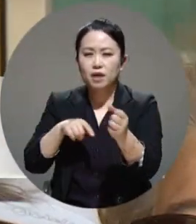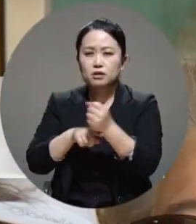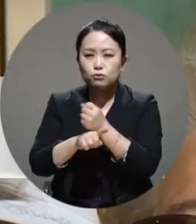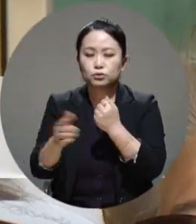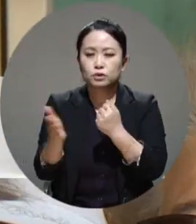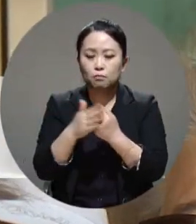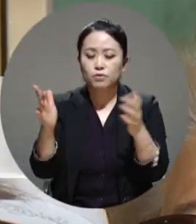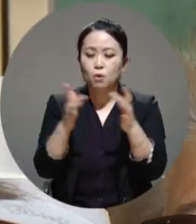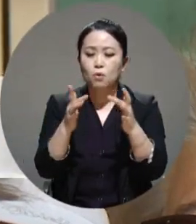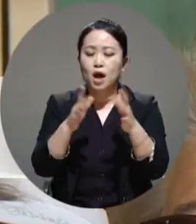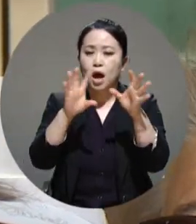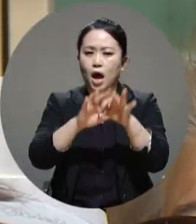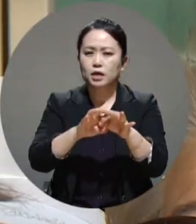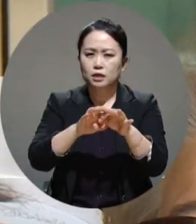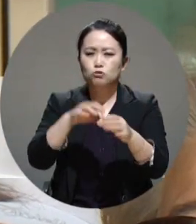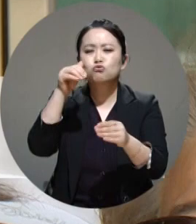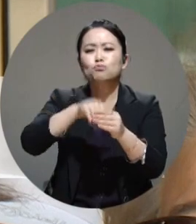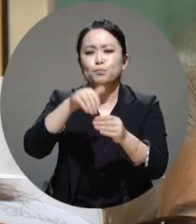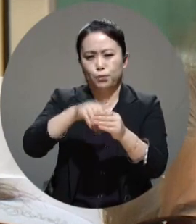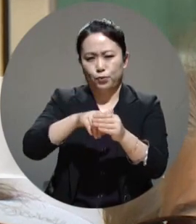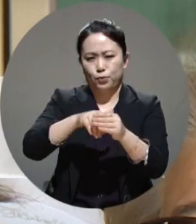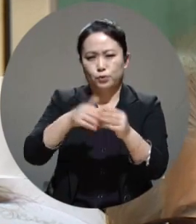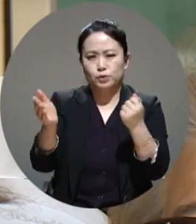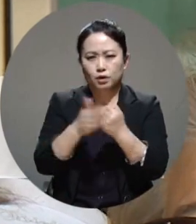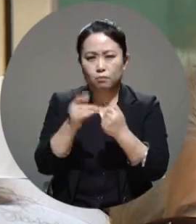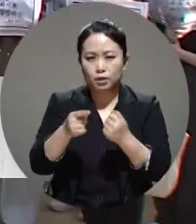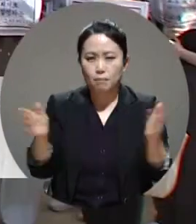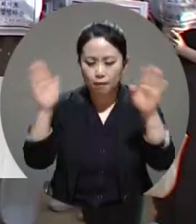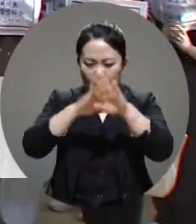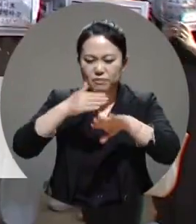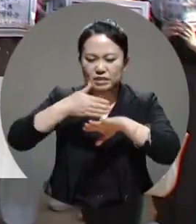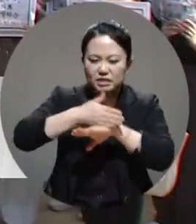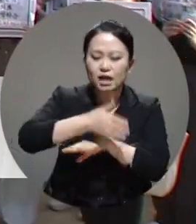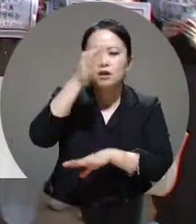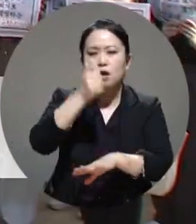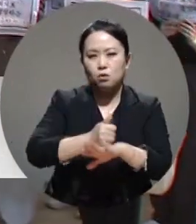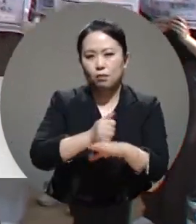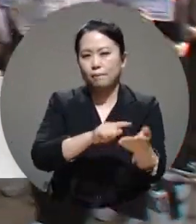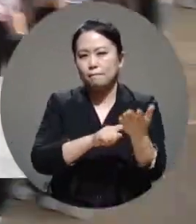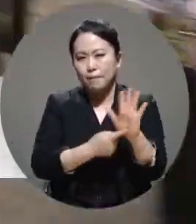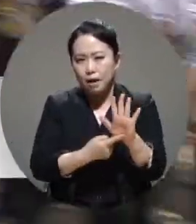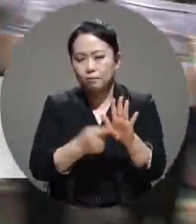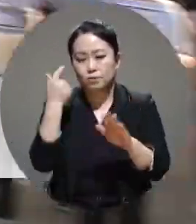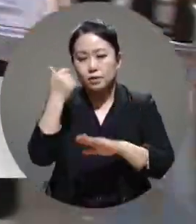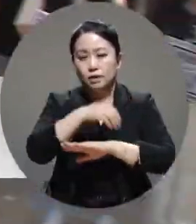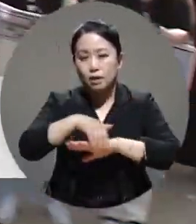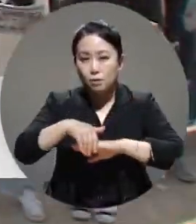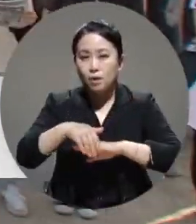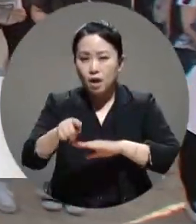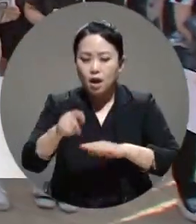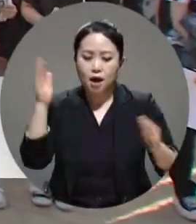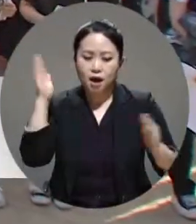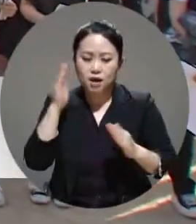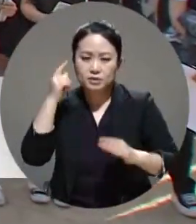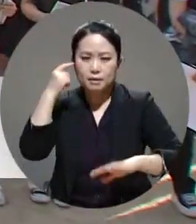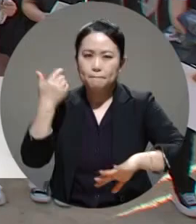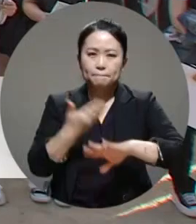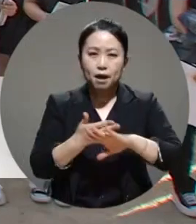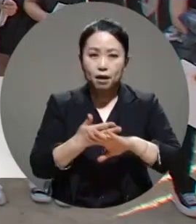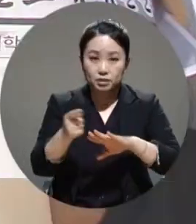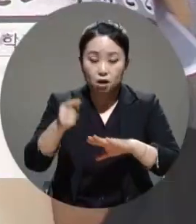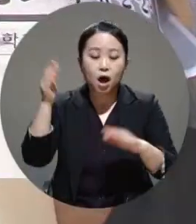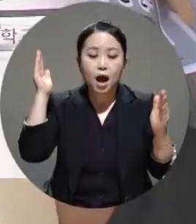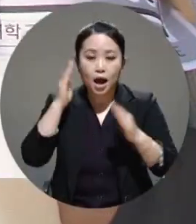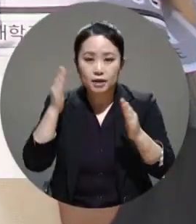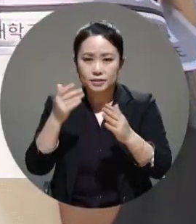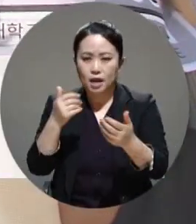투표 형식의 서면회의로 변경해 오늘 밤늦게 결과가 나올 예정입니다. 학생들은 이에 반발해 학생 총회를